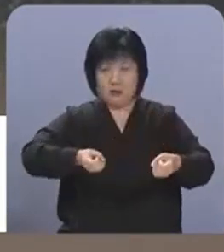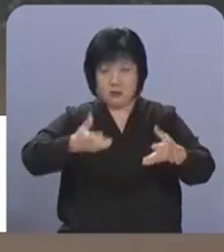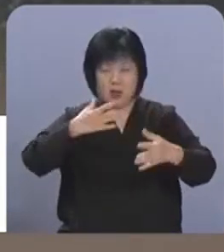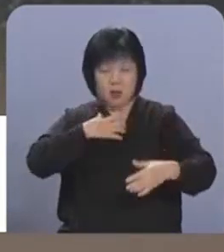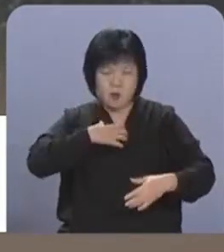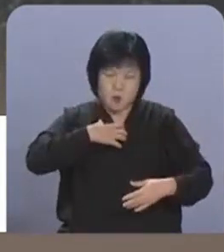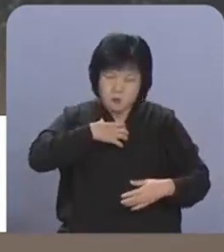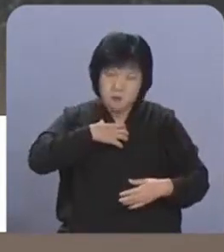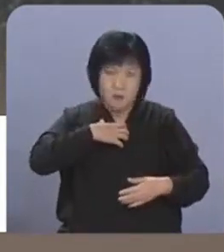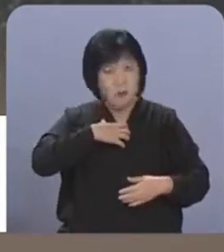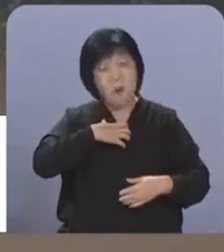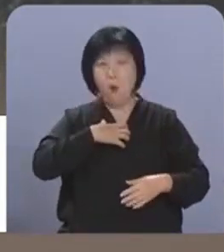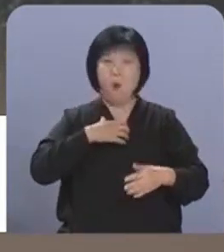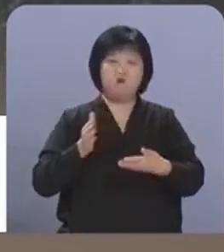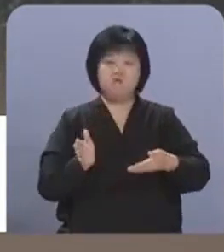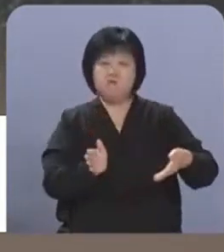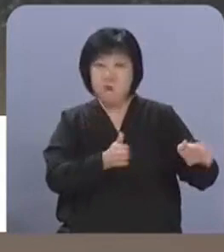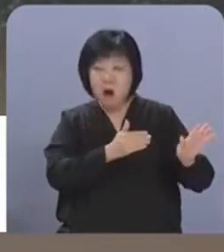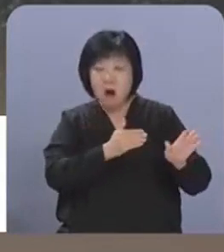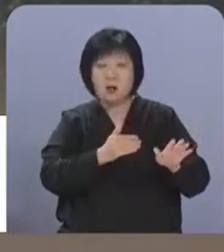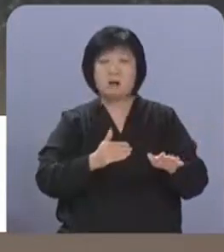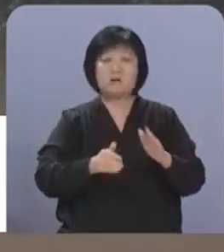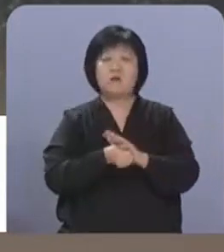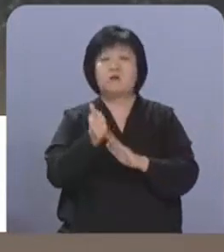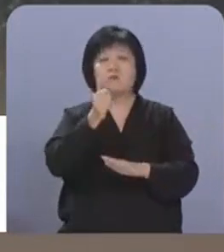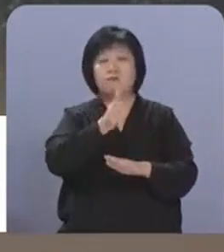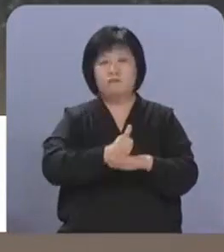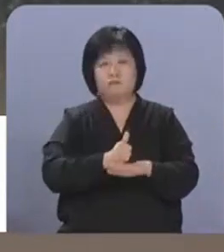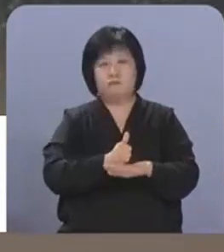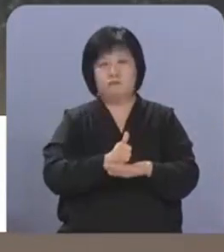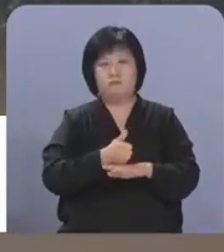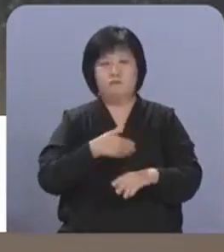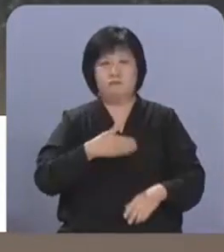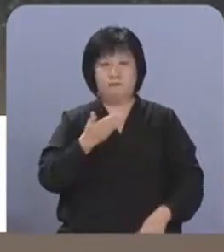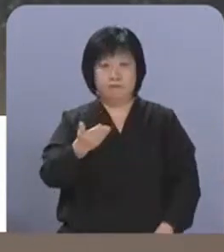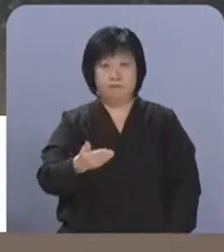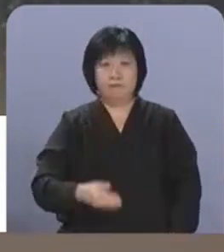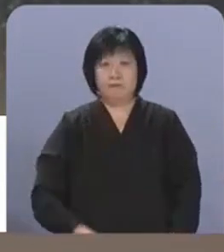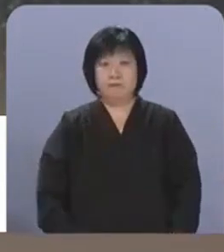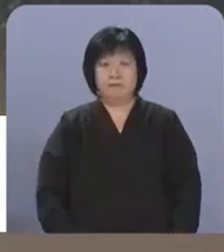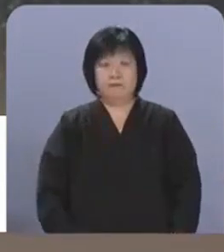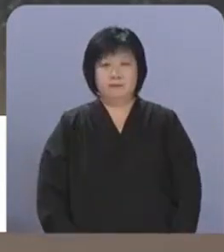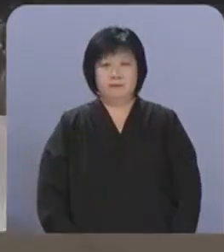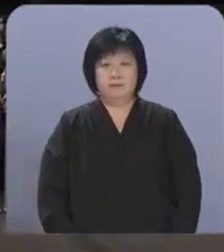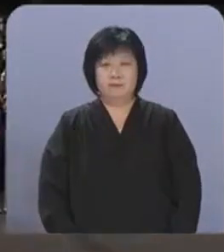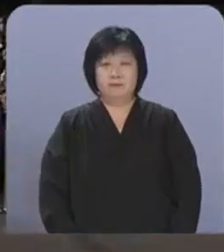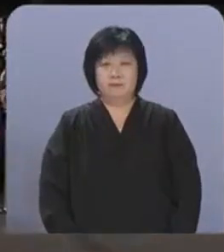성공적 개최라는 평가를 받았습니다. 영화제의 결산 최재훈 기자가 보도합니다.